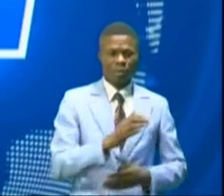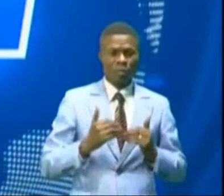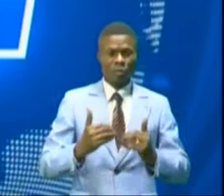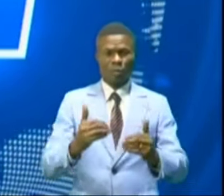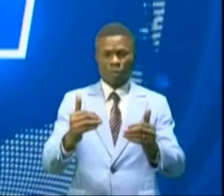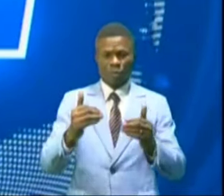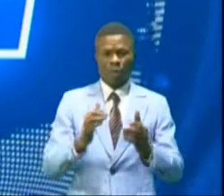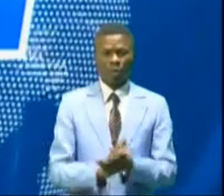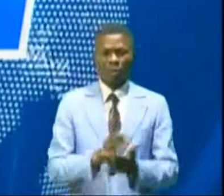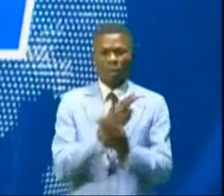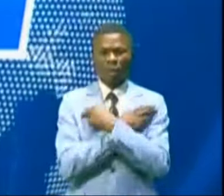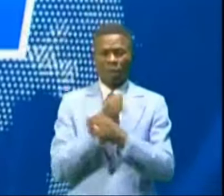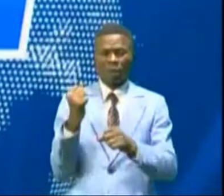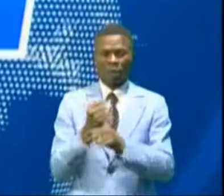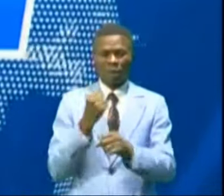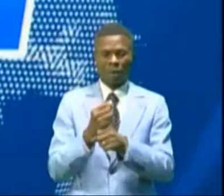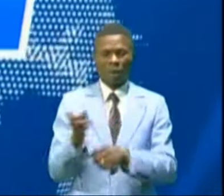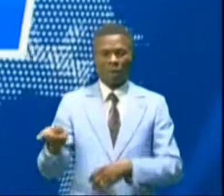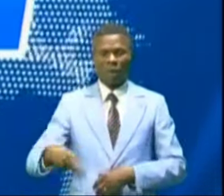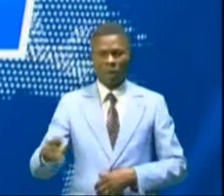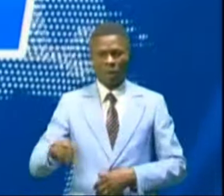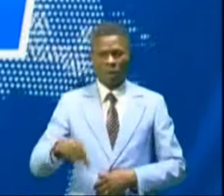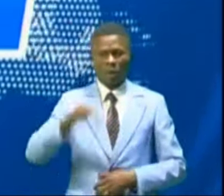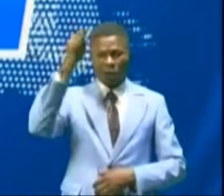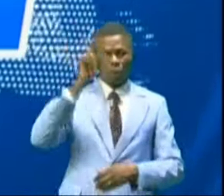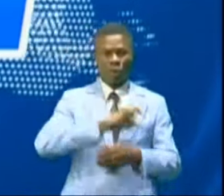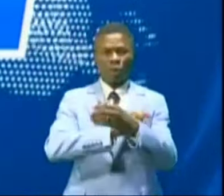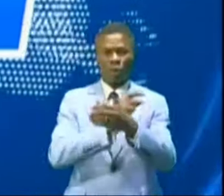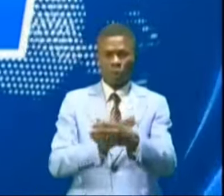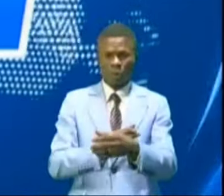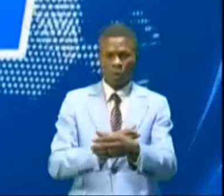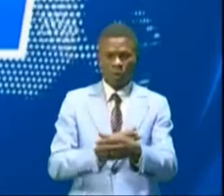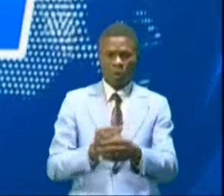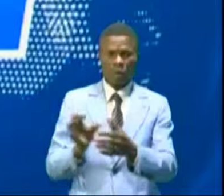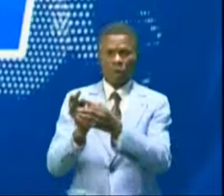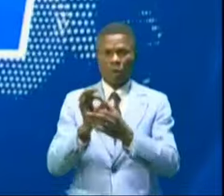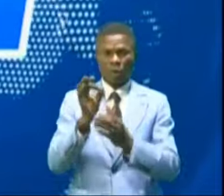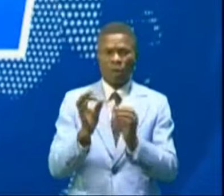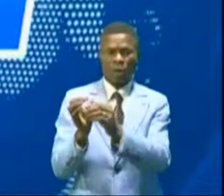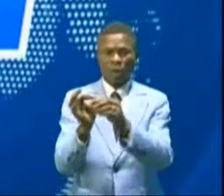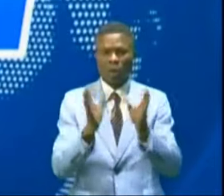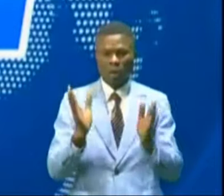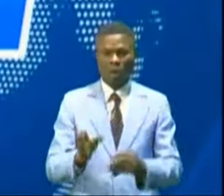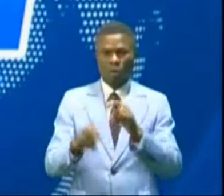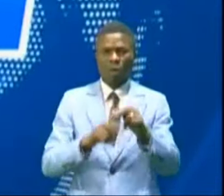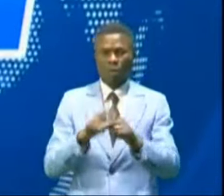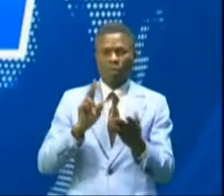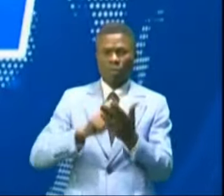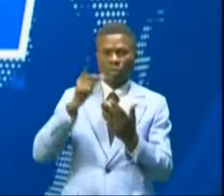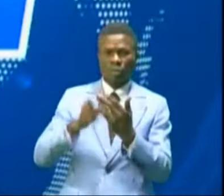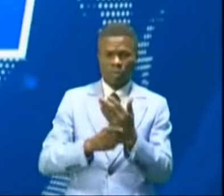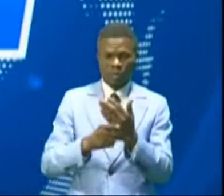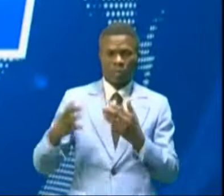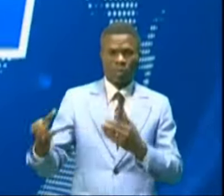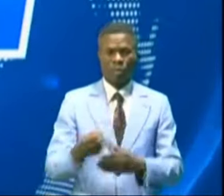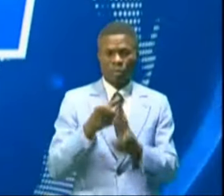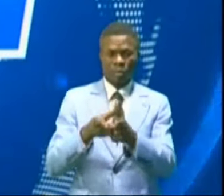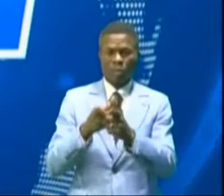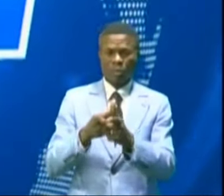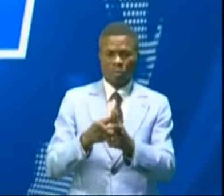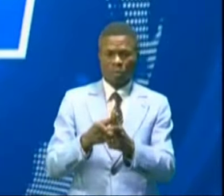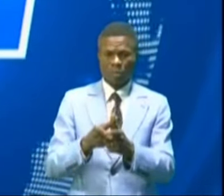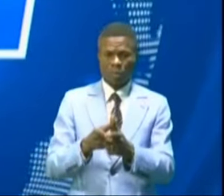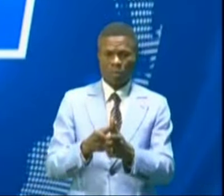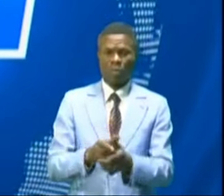Poursuivant son séjour de travail dans la province du Nord Kivu, le coordonnateur national du programme de désarmement, de